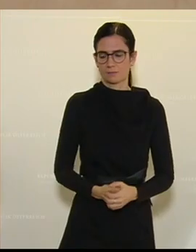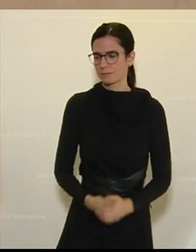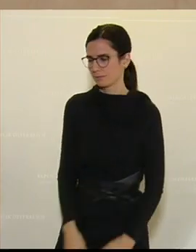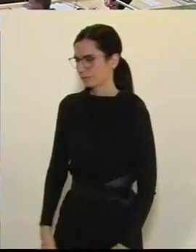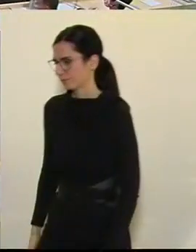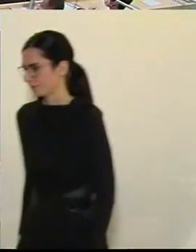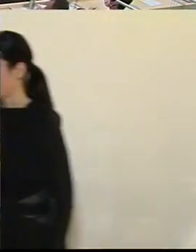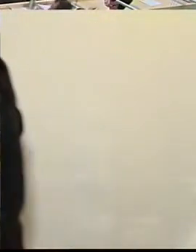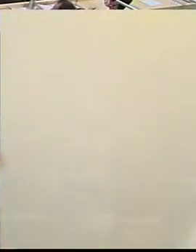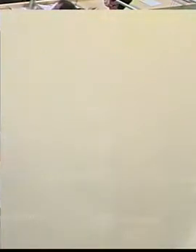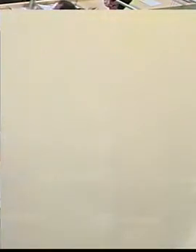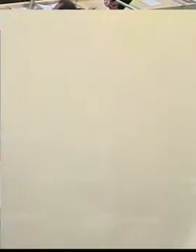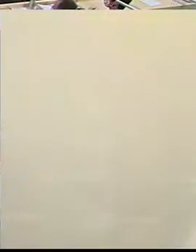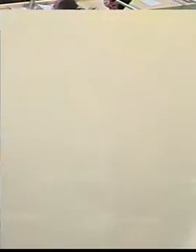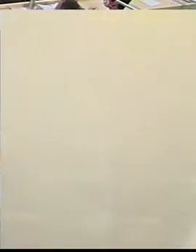Antrag einbringen?